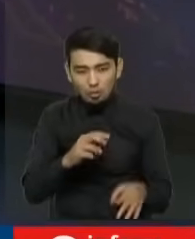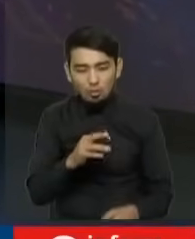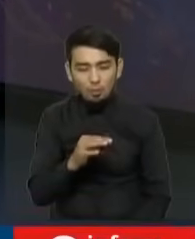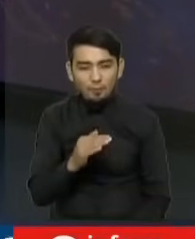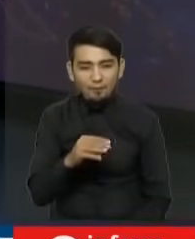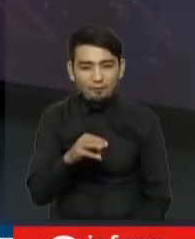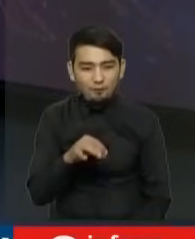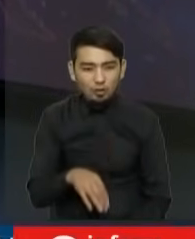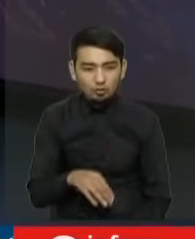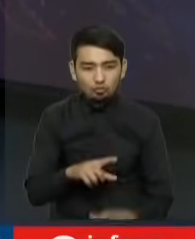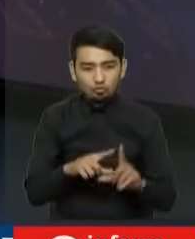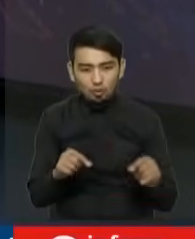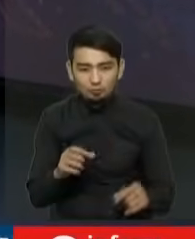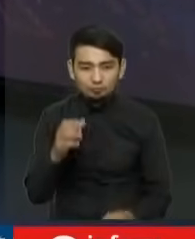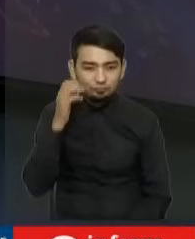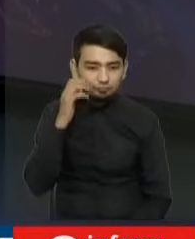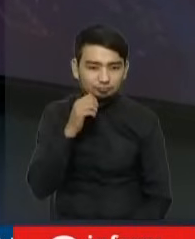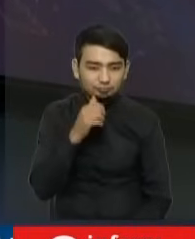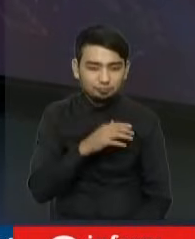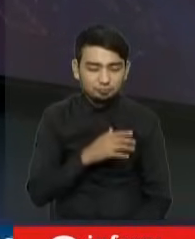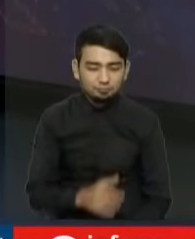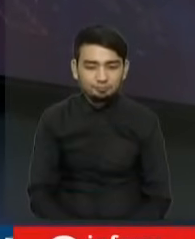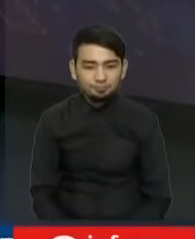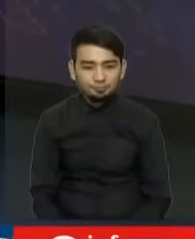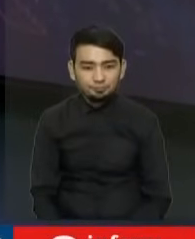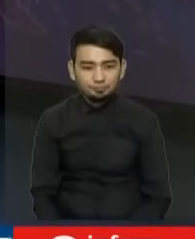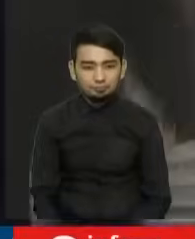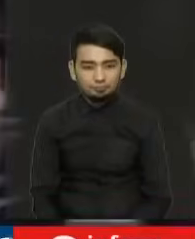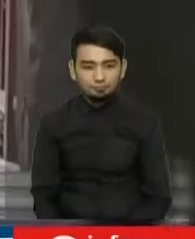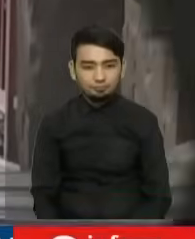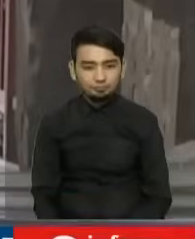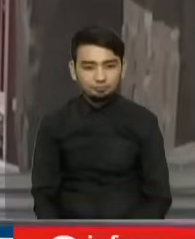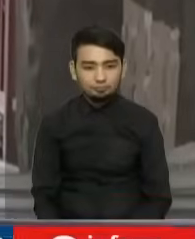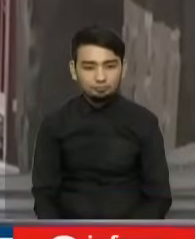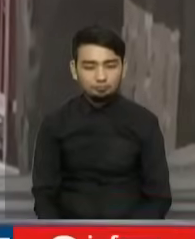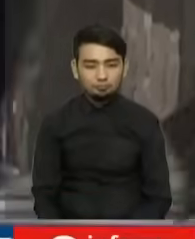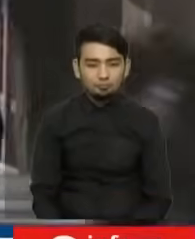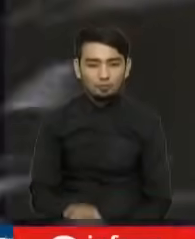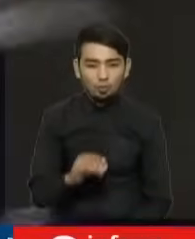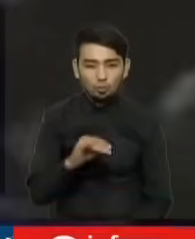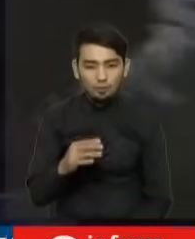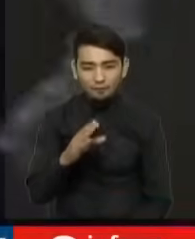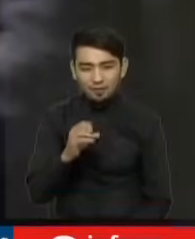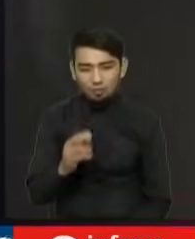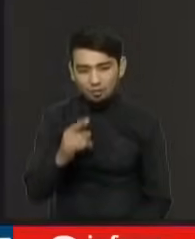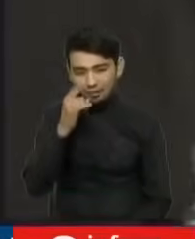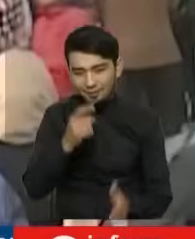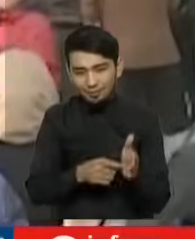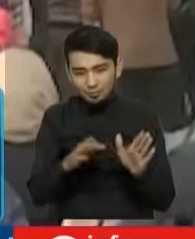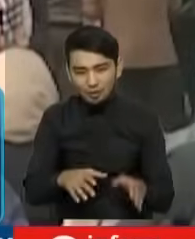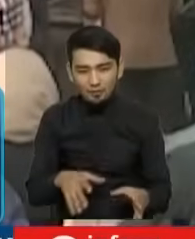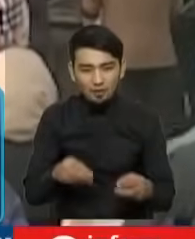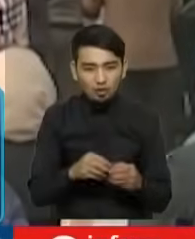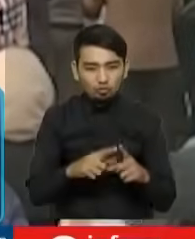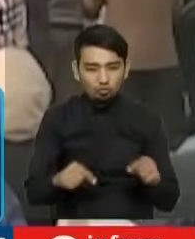школы»? Экспертов выслушала Людмила Батюшкина. На юго-востоке Караганды все школы переполнены,